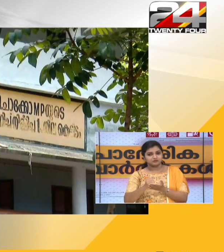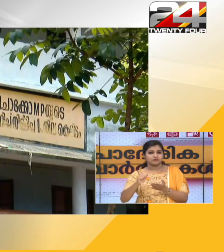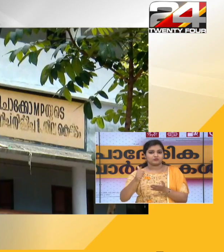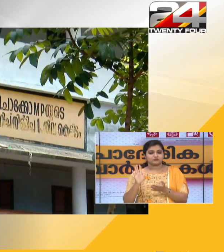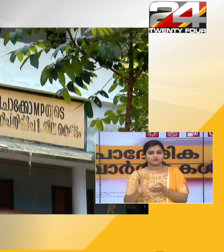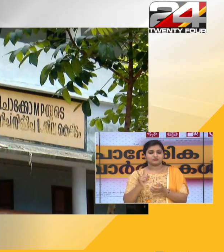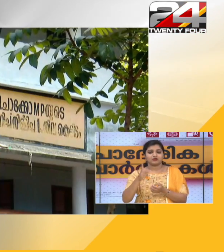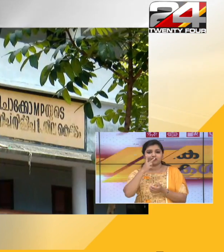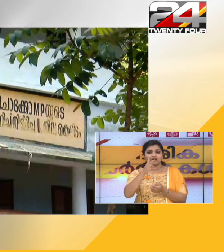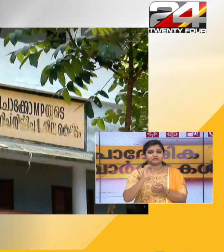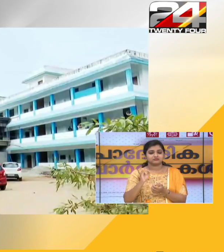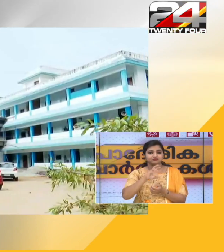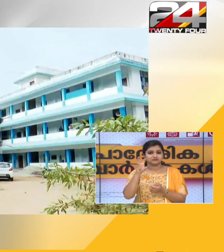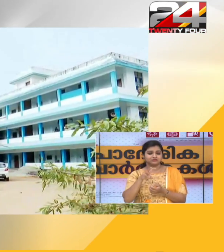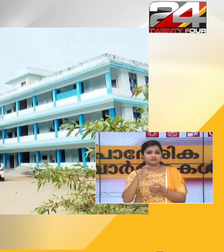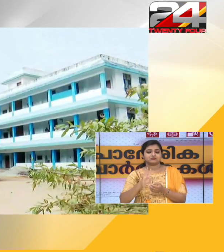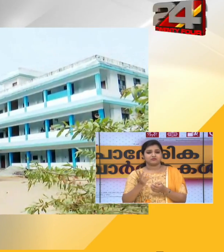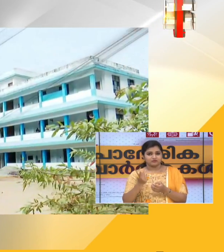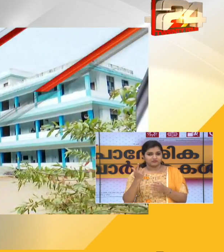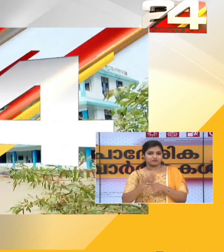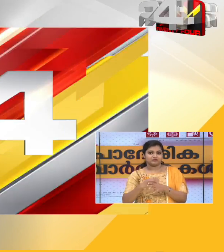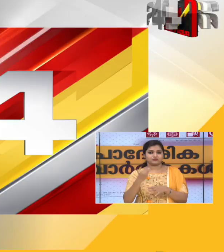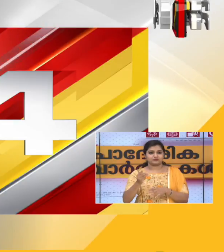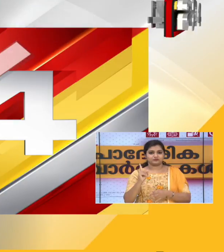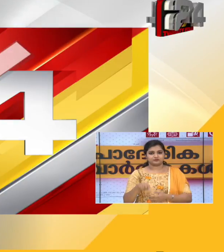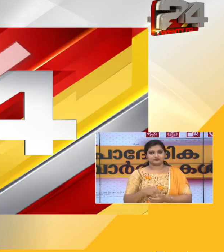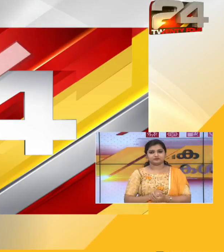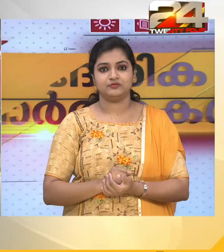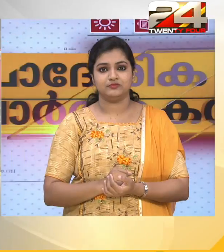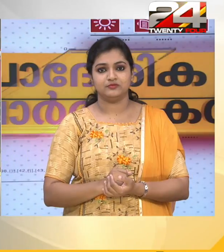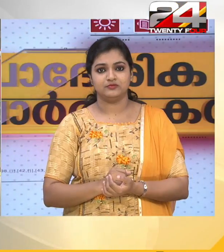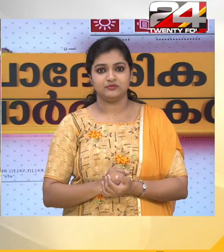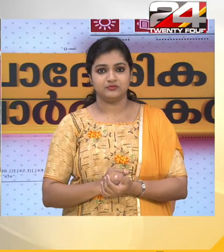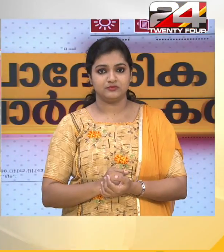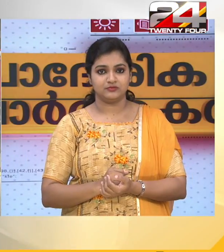നടിക്കാതെ അടിയന്തര ഇടപെടലാണ് ഉണ്ടാകേണ്ടത്. 24 തൃശൂർ.